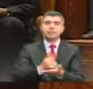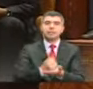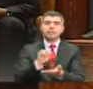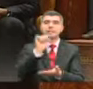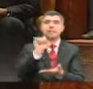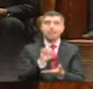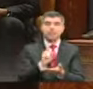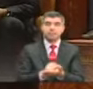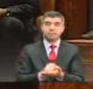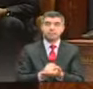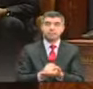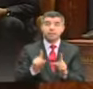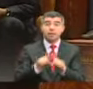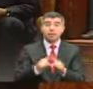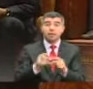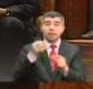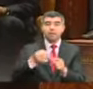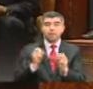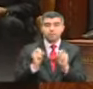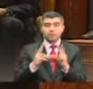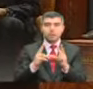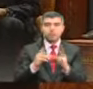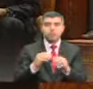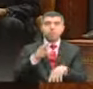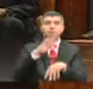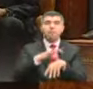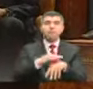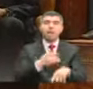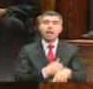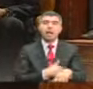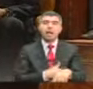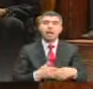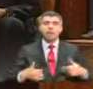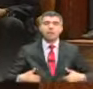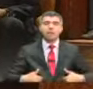حصص كجميع اقاليم لمرضى القصور الكلوي.